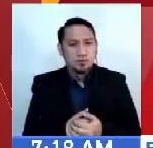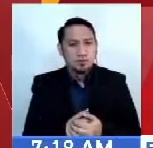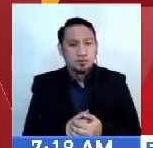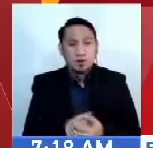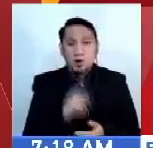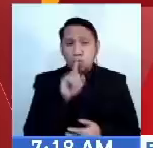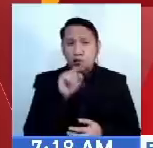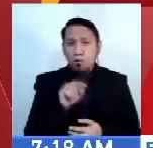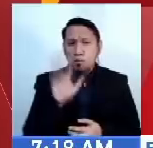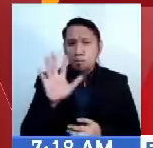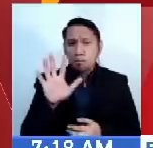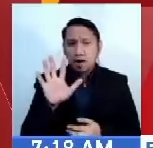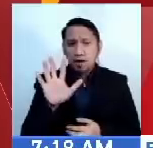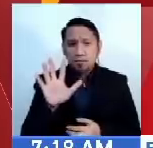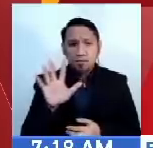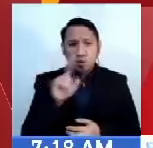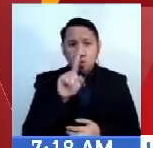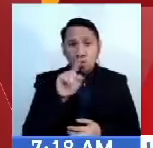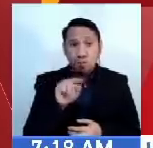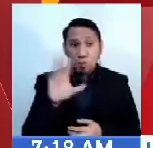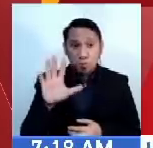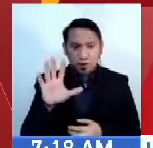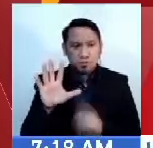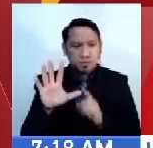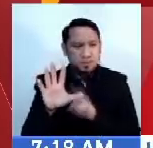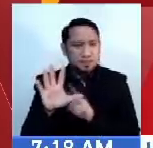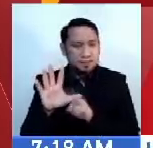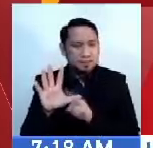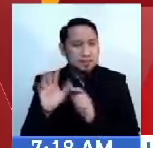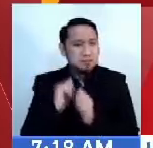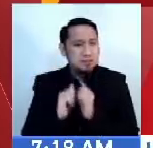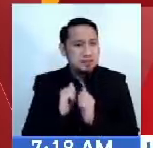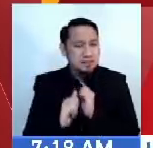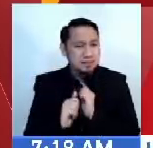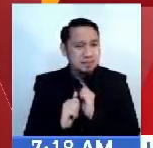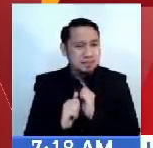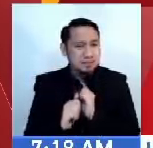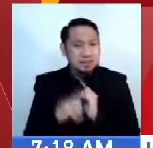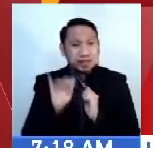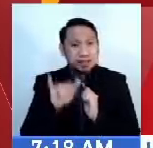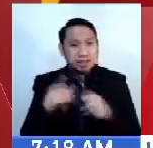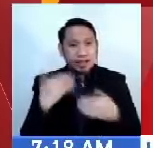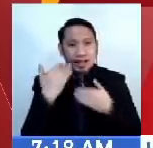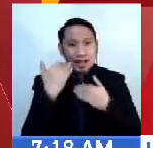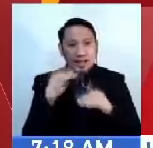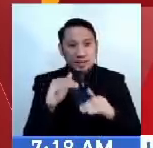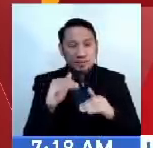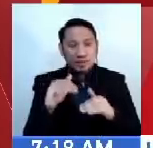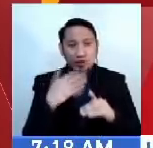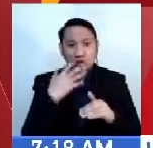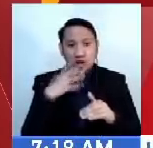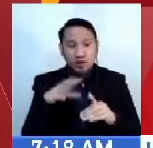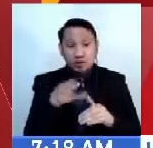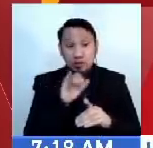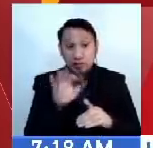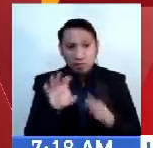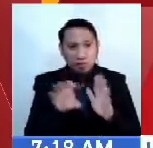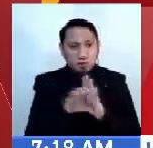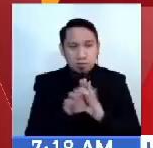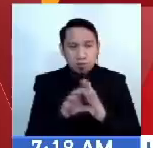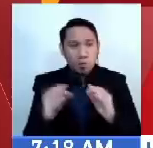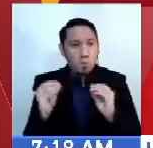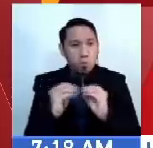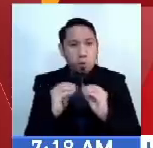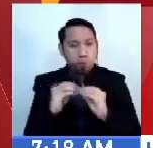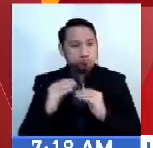1.5 degrees na sinasabi, iyon dapat yung limit ng temperature. When we go beyond